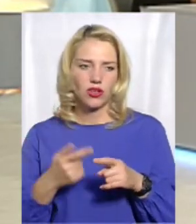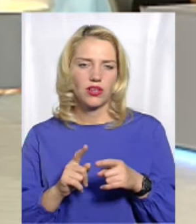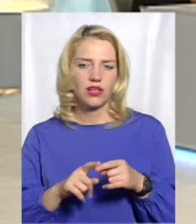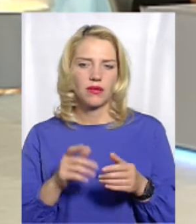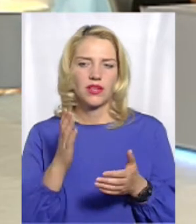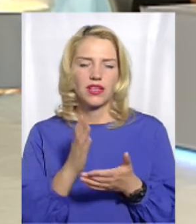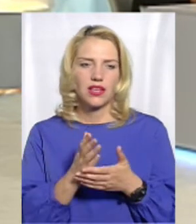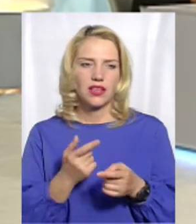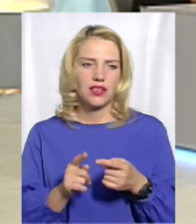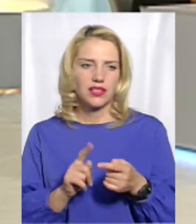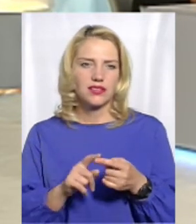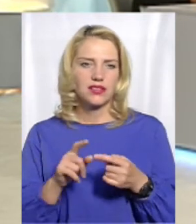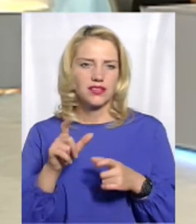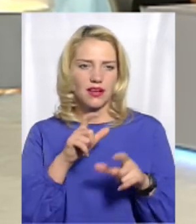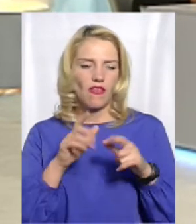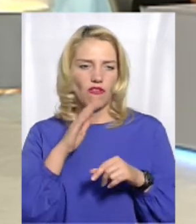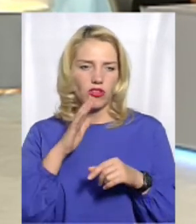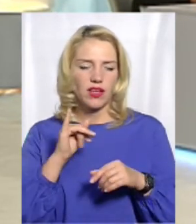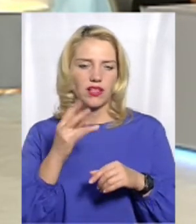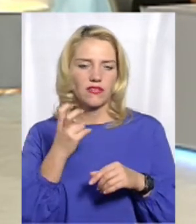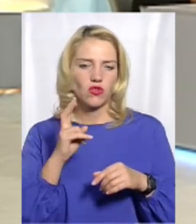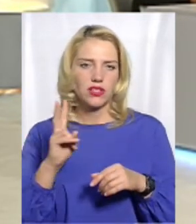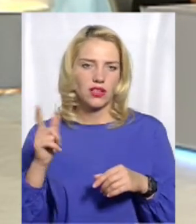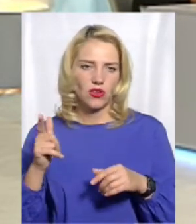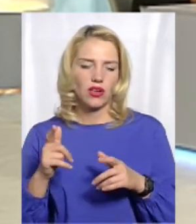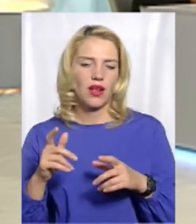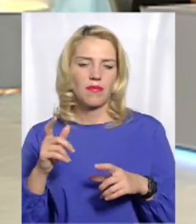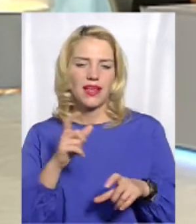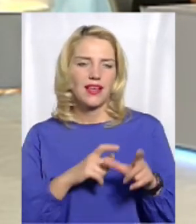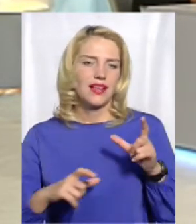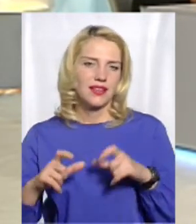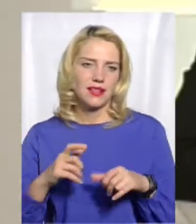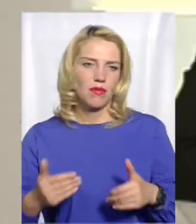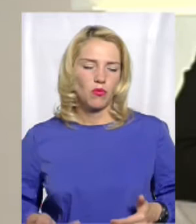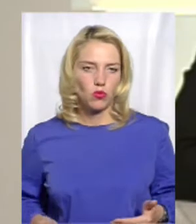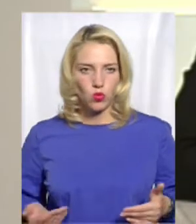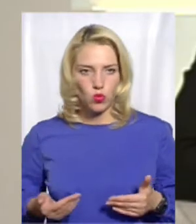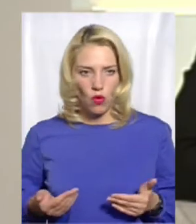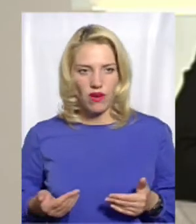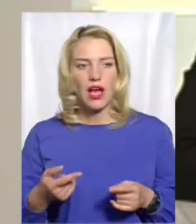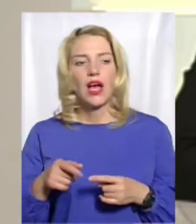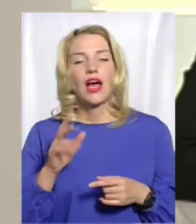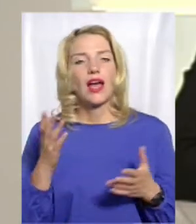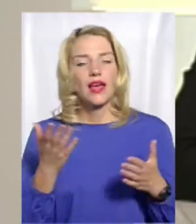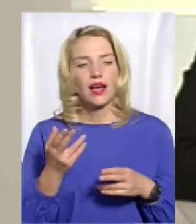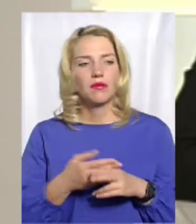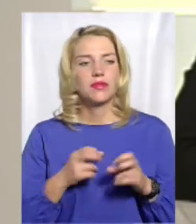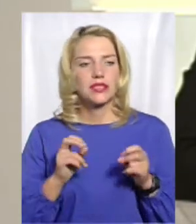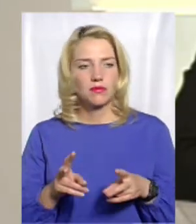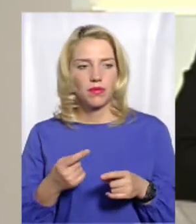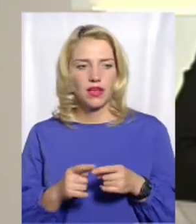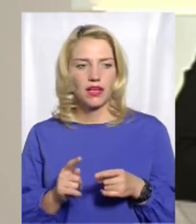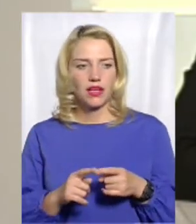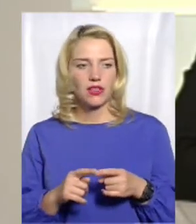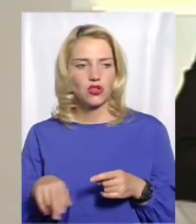води і близько 200 кілограмів тарис побутової хімії. А яка небезпека чекає на екологію від фільтрів